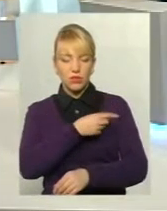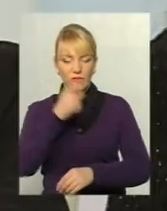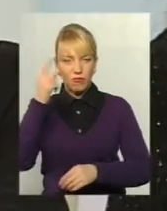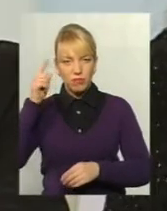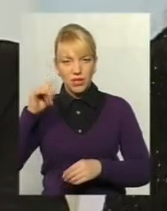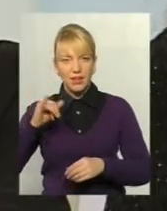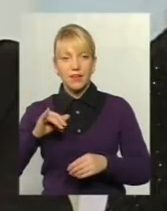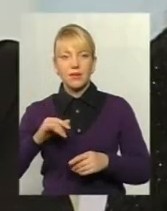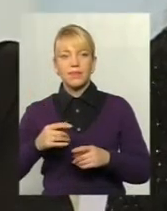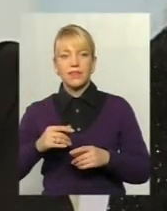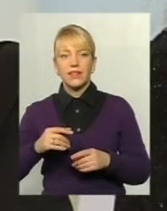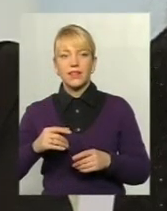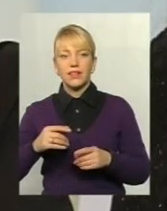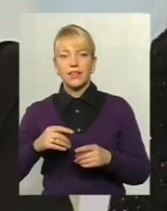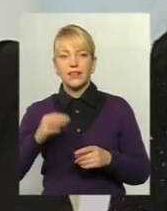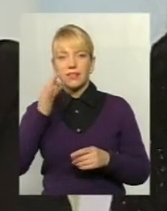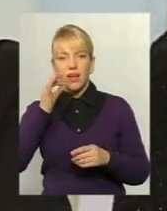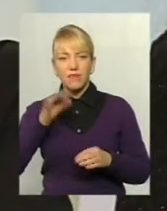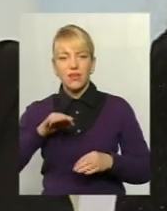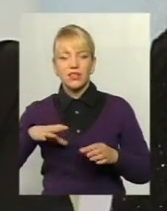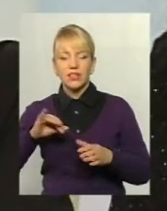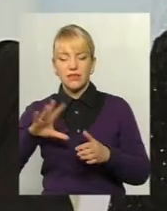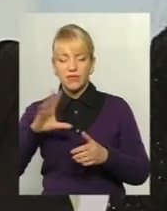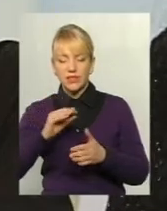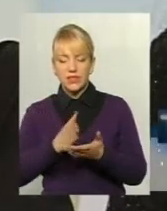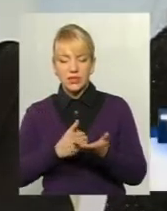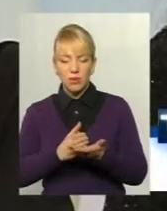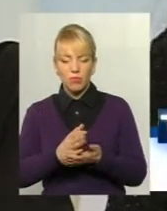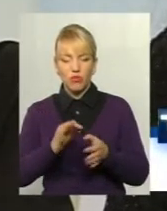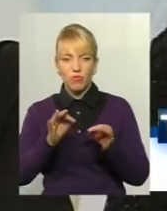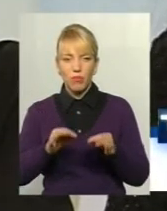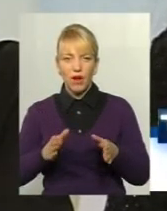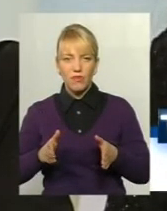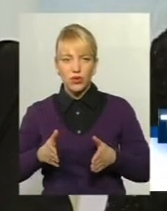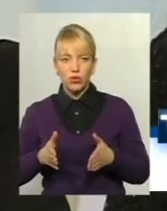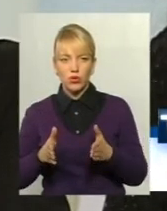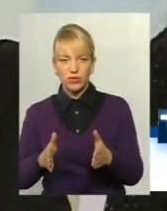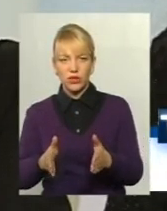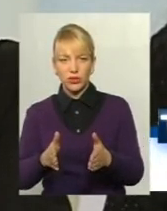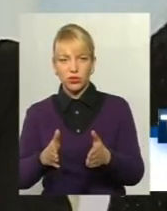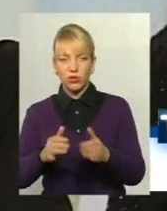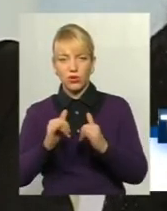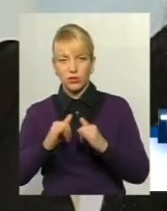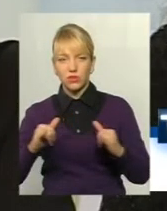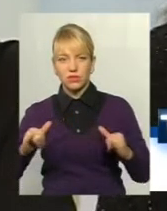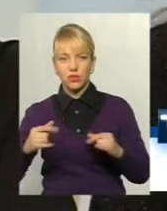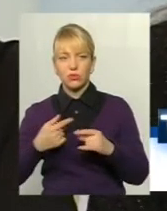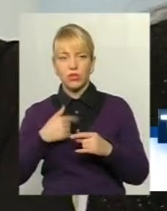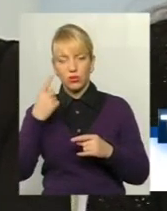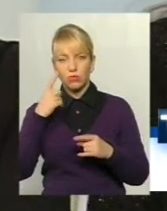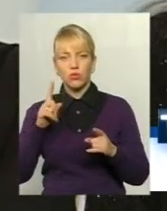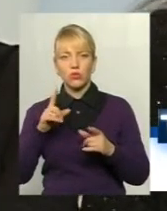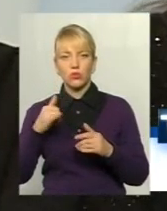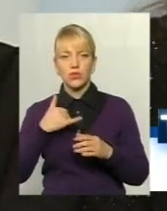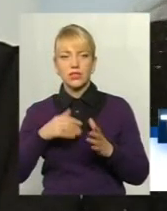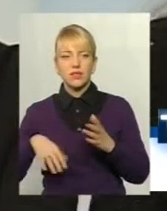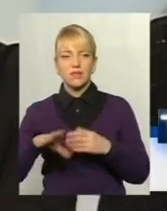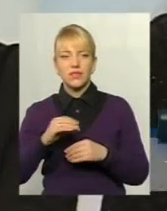спрямуємо весь наш великий багаж у правильне русло, у правильний вектор розвитку. Я думаю, що нас все вийде.